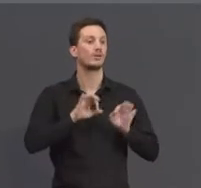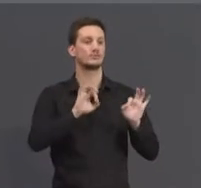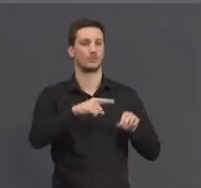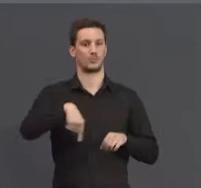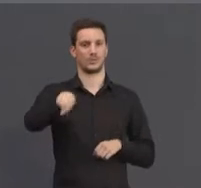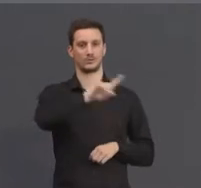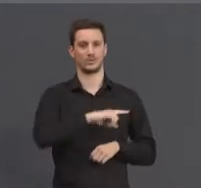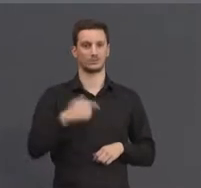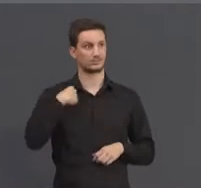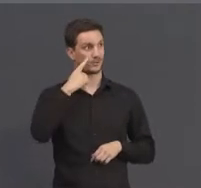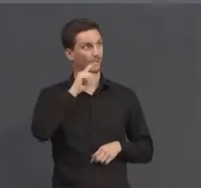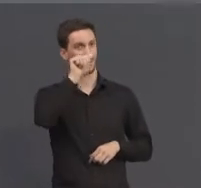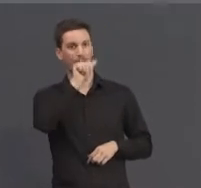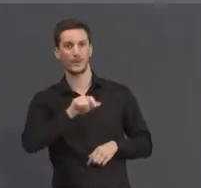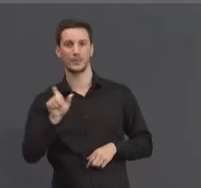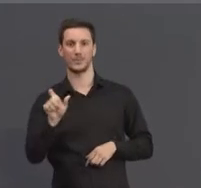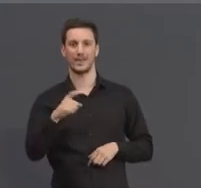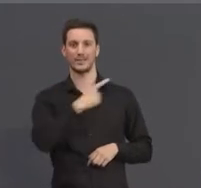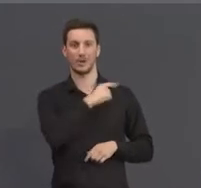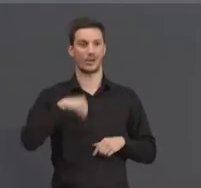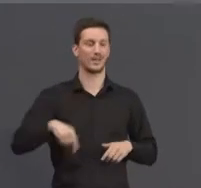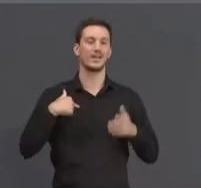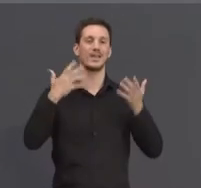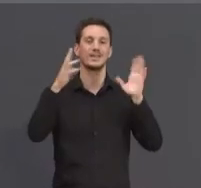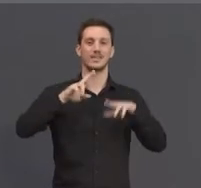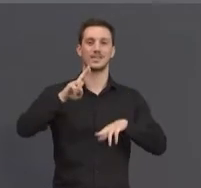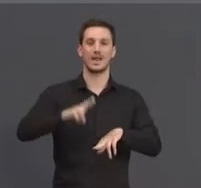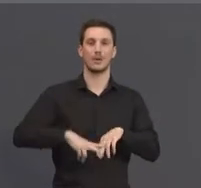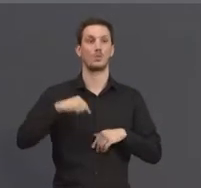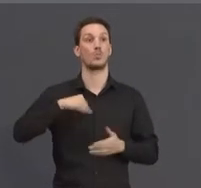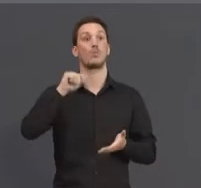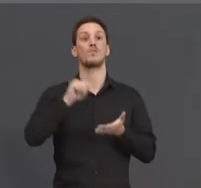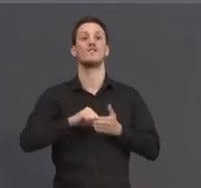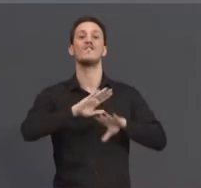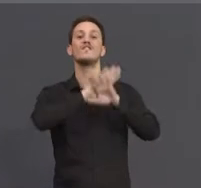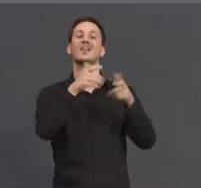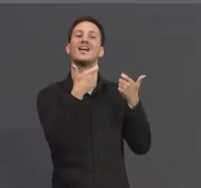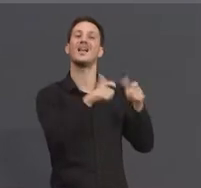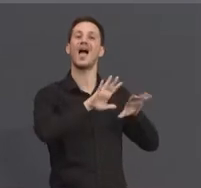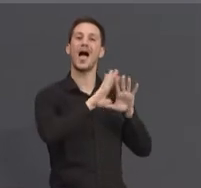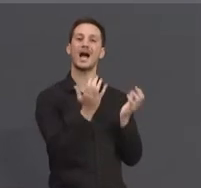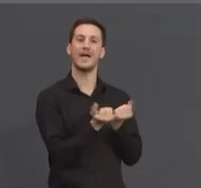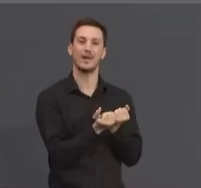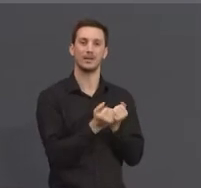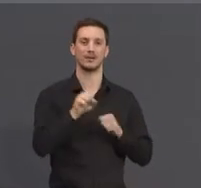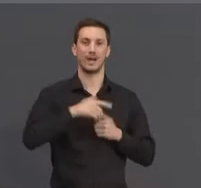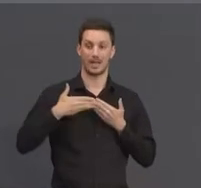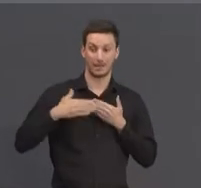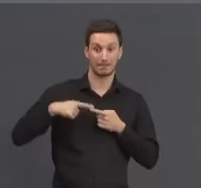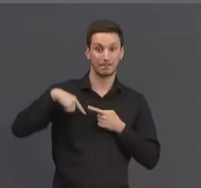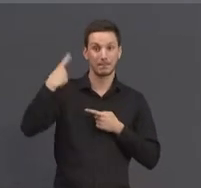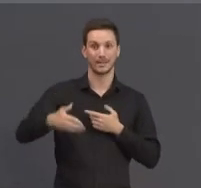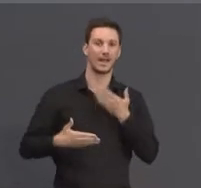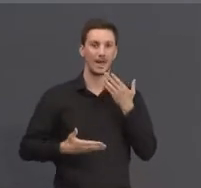veieu en l'audiovisual, tant avui amb la celebració d'aquest punt i final acadèmic com a partir de demà amb